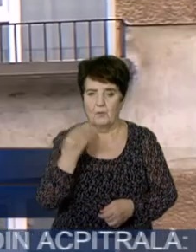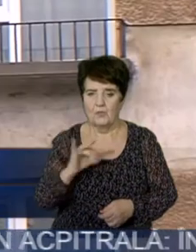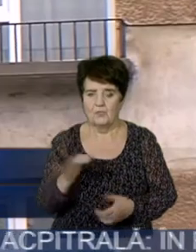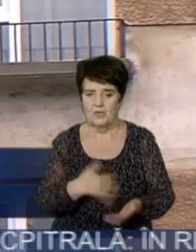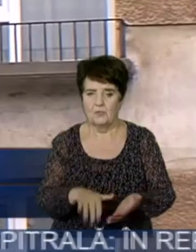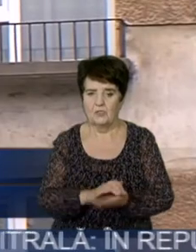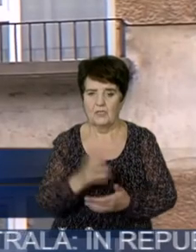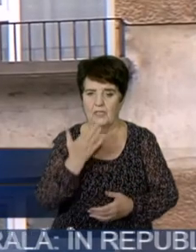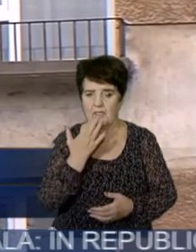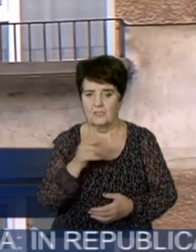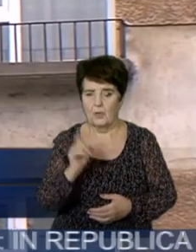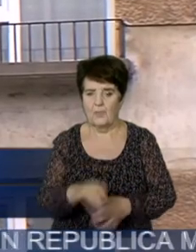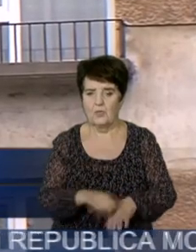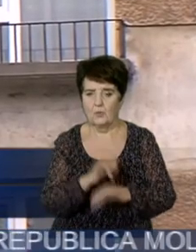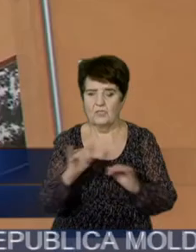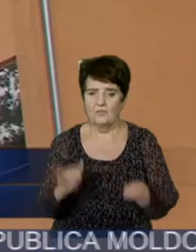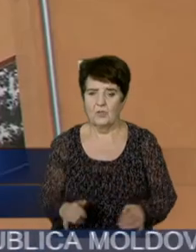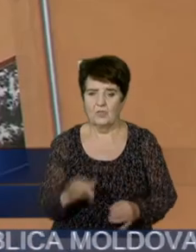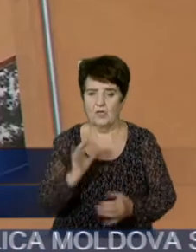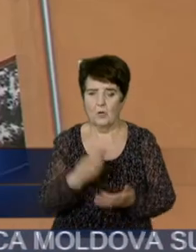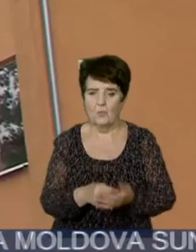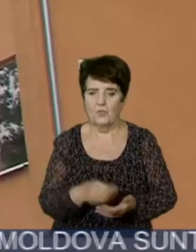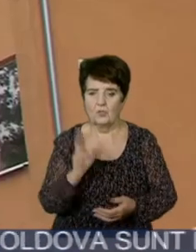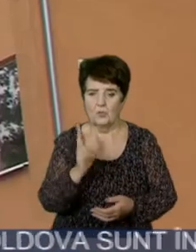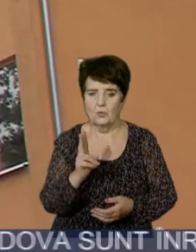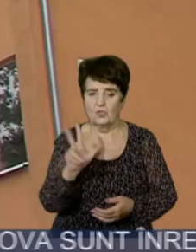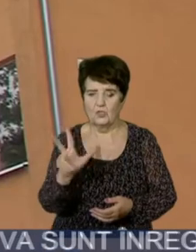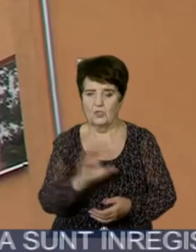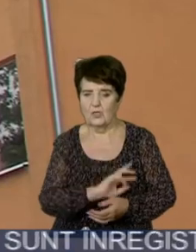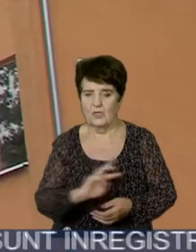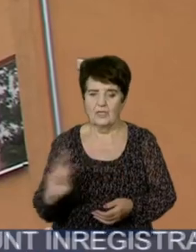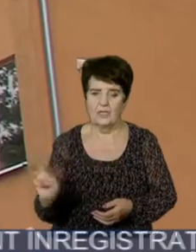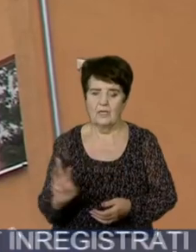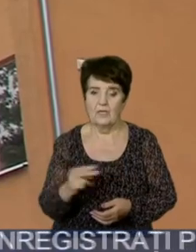Asociația Internațională pentru Dezvoltare și are un buget de 23 de milioane de euro.